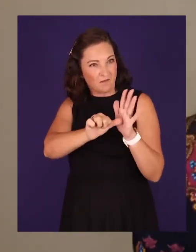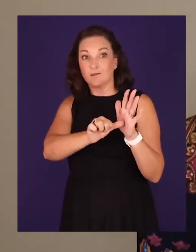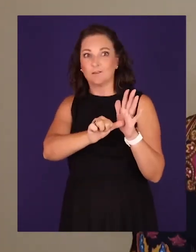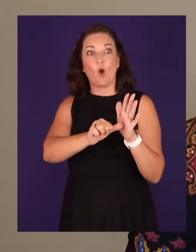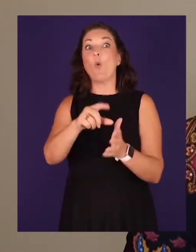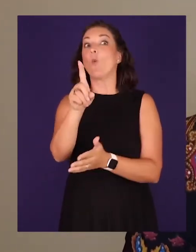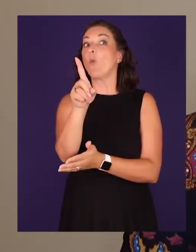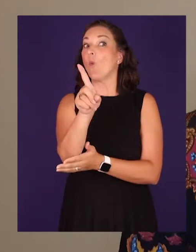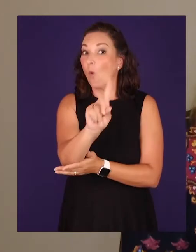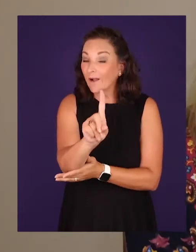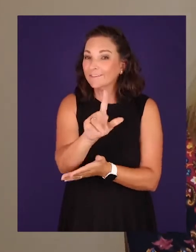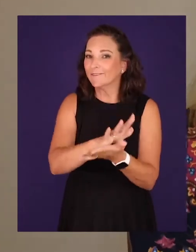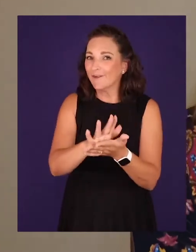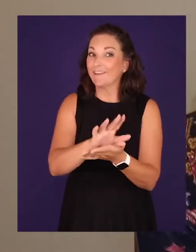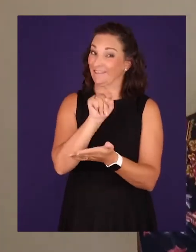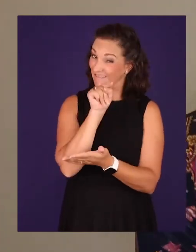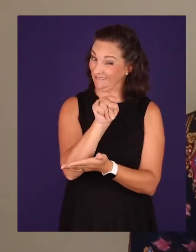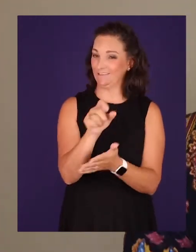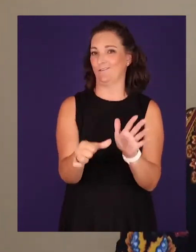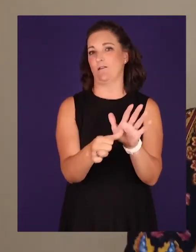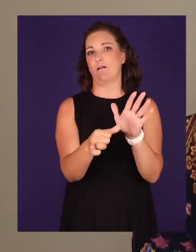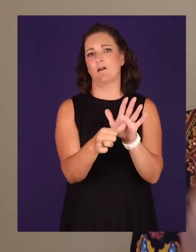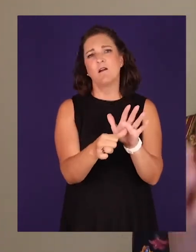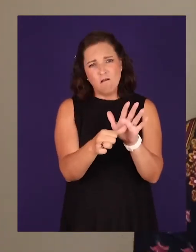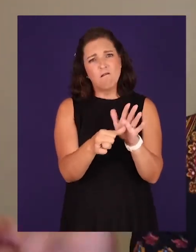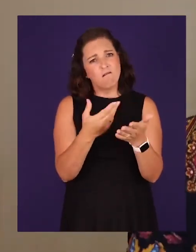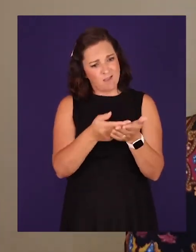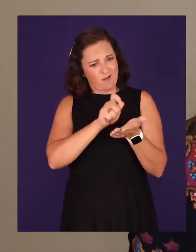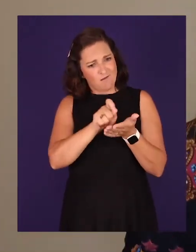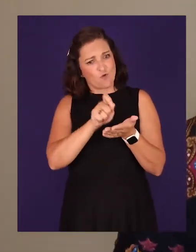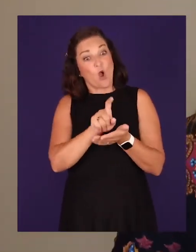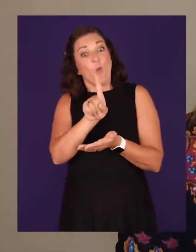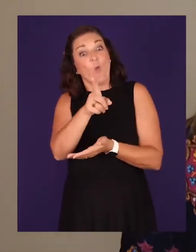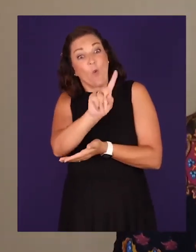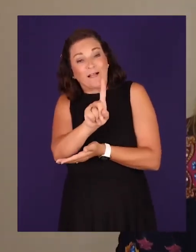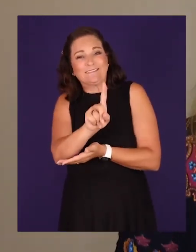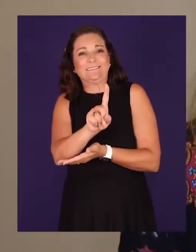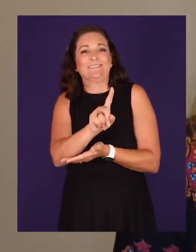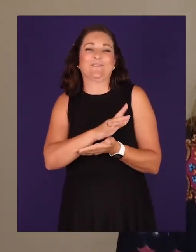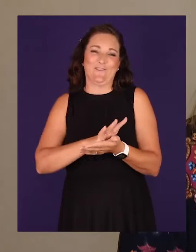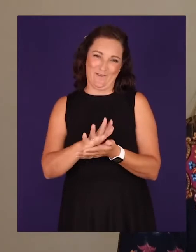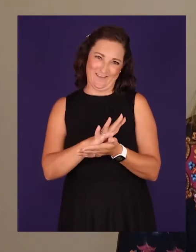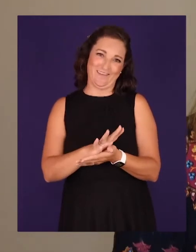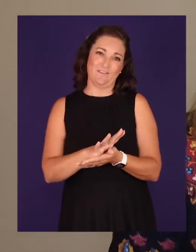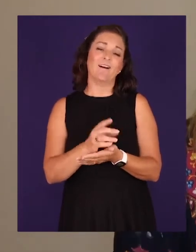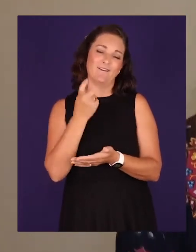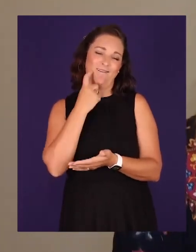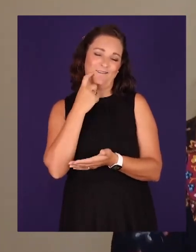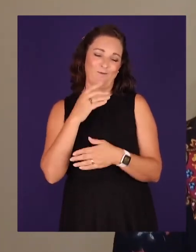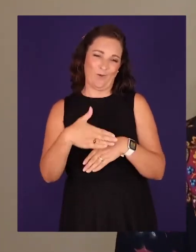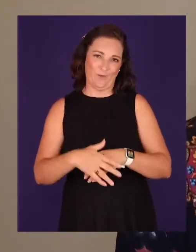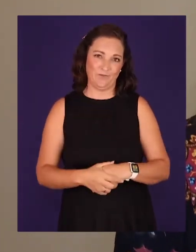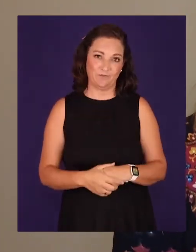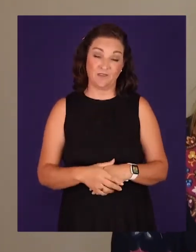jy moet vergewe. En as jy kan neerskryf wat het is, dan is die pad na vergifnis soveel makkeliker. So sê